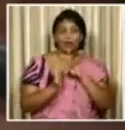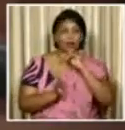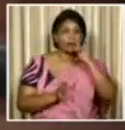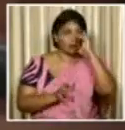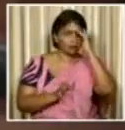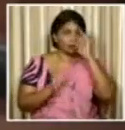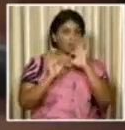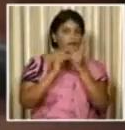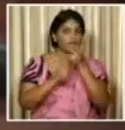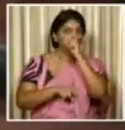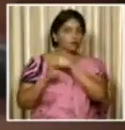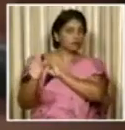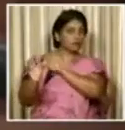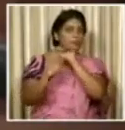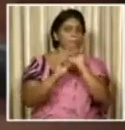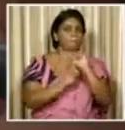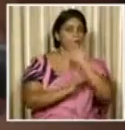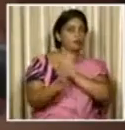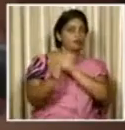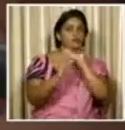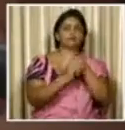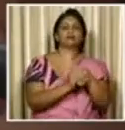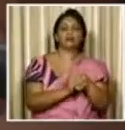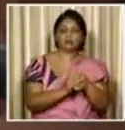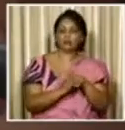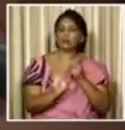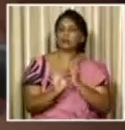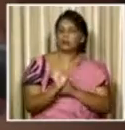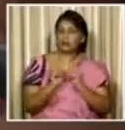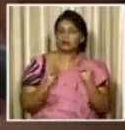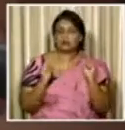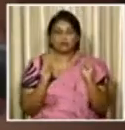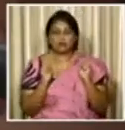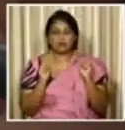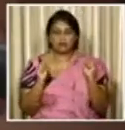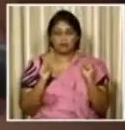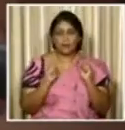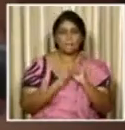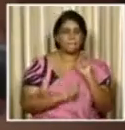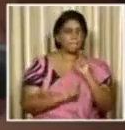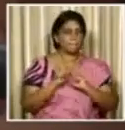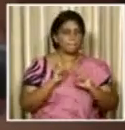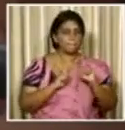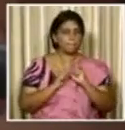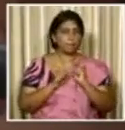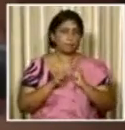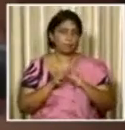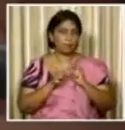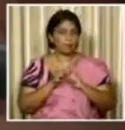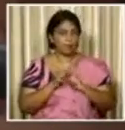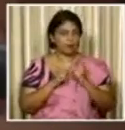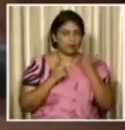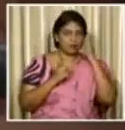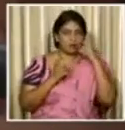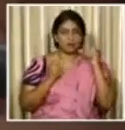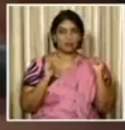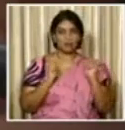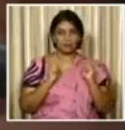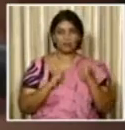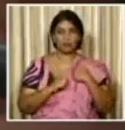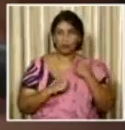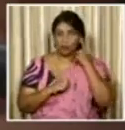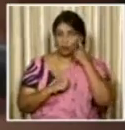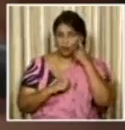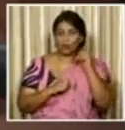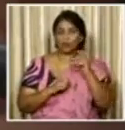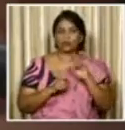yapa paramparawak metenda ginawa. Ohu nirantarayen bayen hitiya me parliamentu eka prashnayak bawata patwei kiyala. Mama danaganna